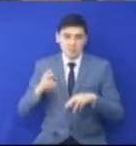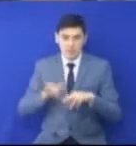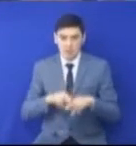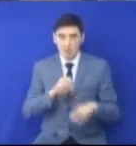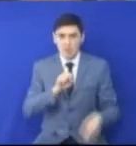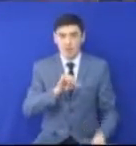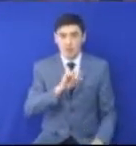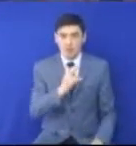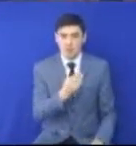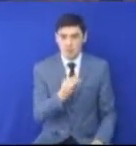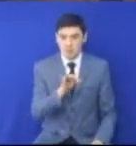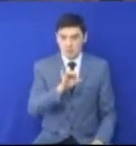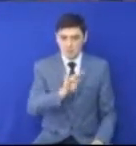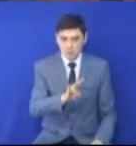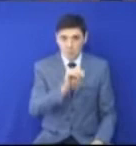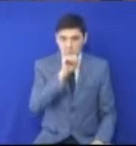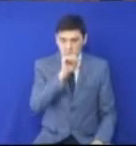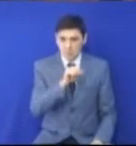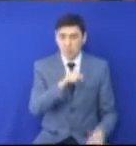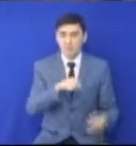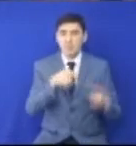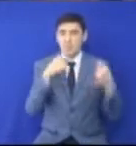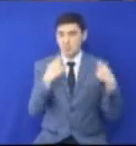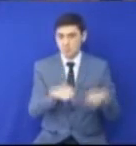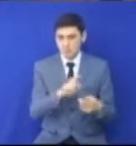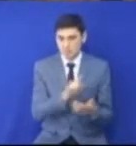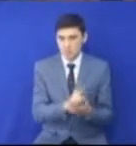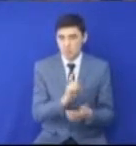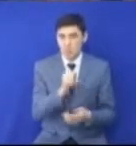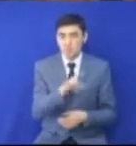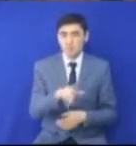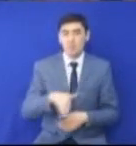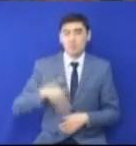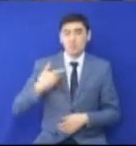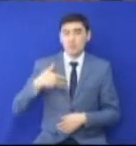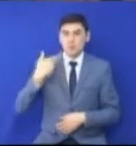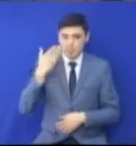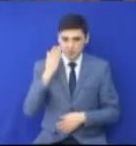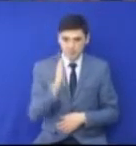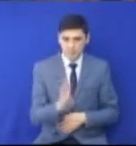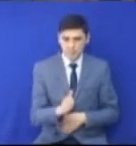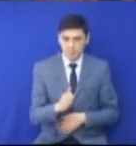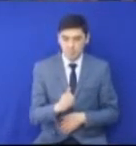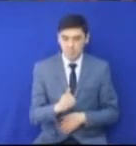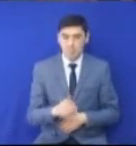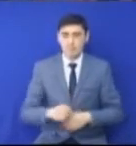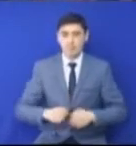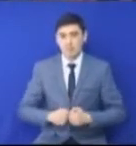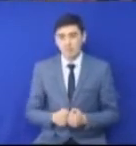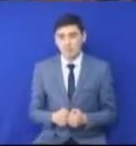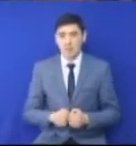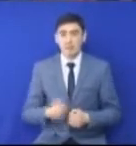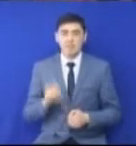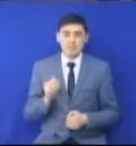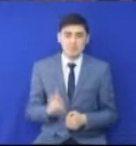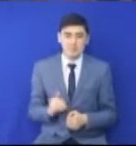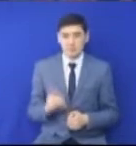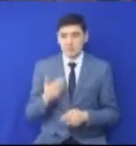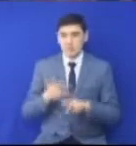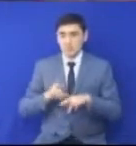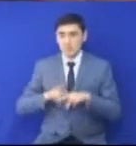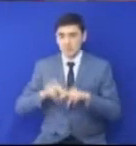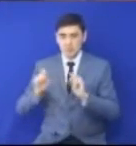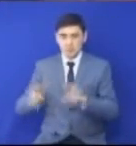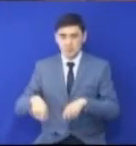аукцион арқылы сатылуы тиіс. Себебі олардан пайда болады және қалалық бюджетке қаржы түспек, жеке меншікке берілетін